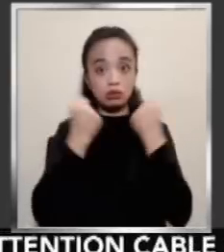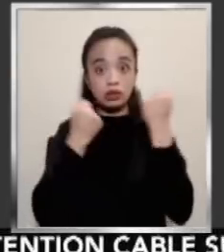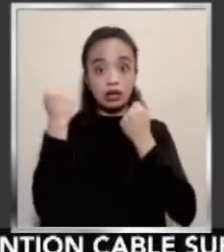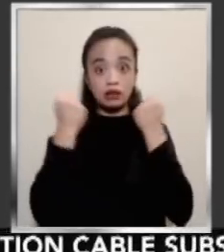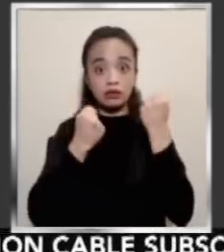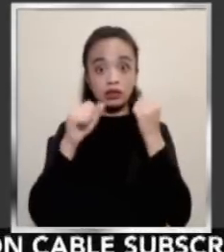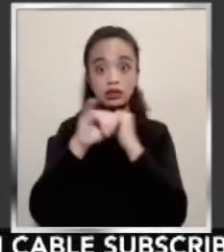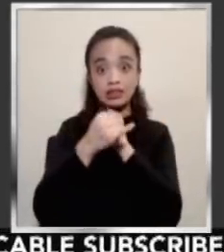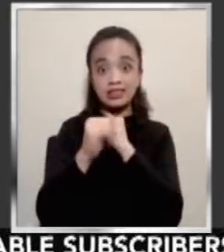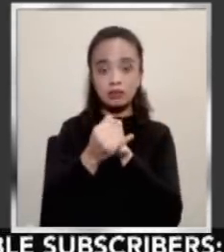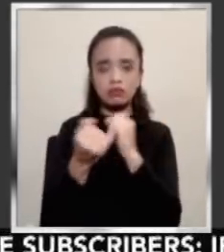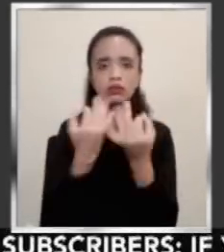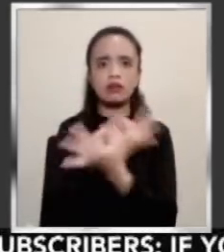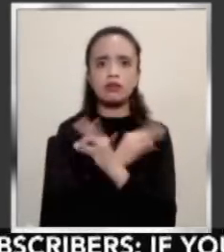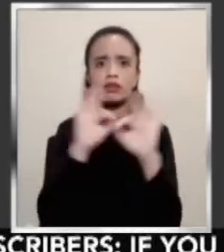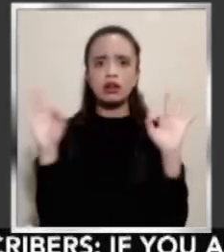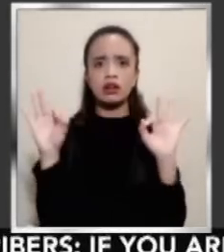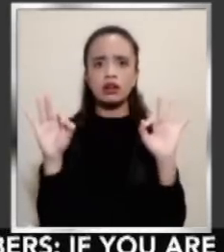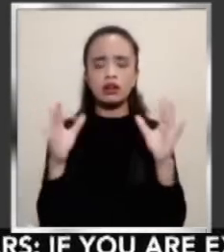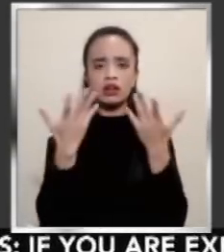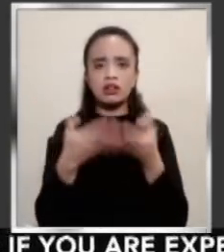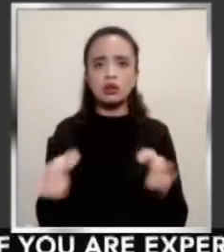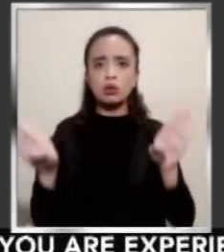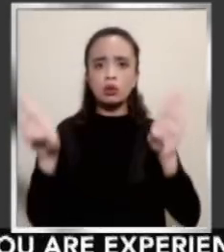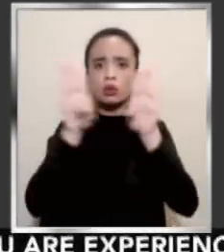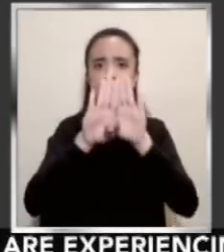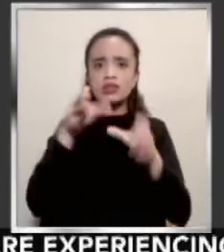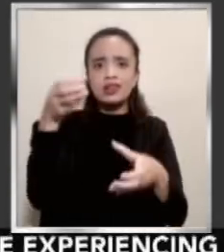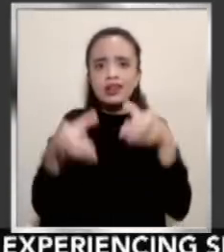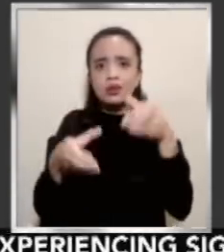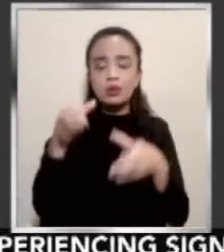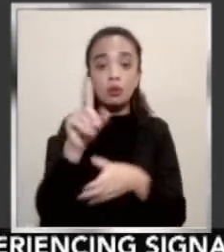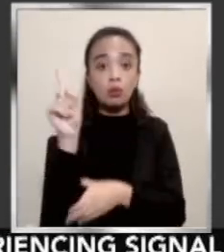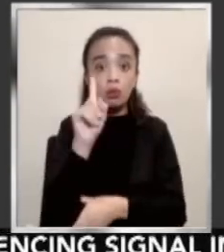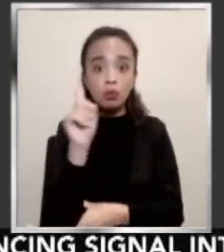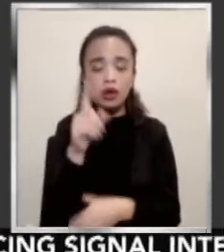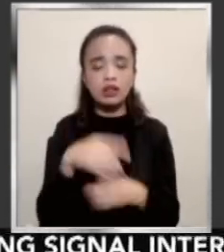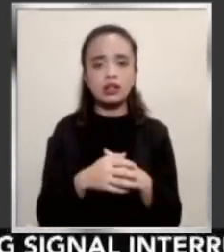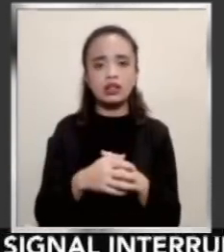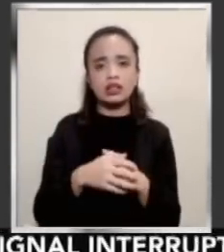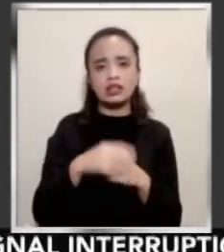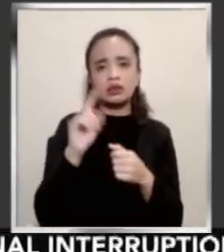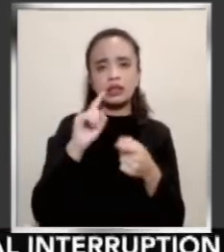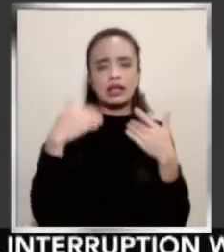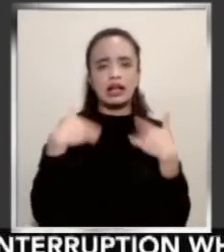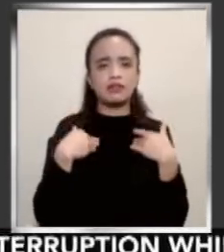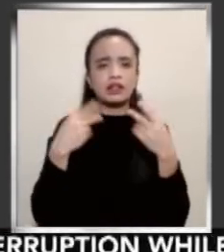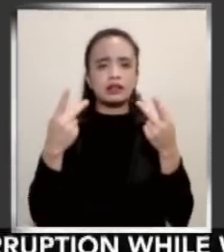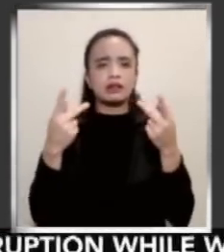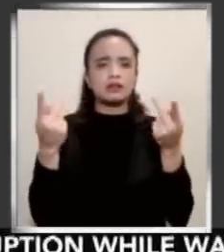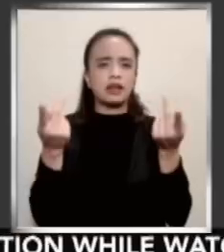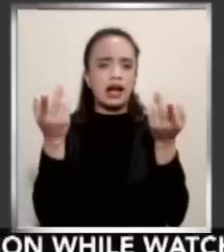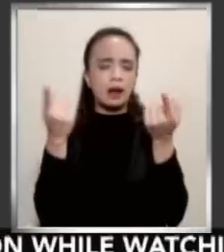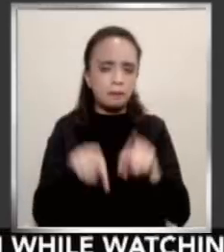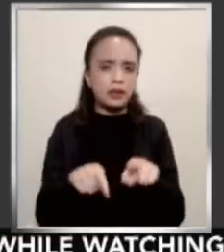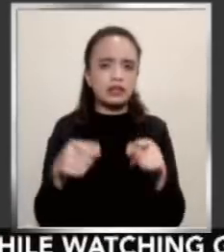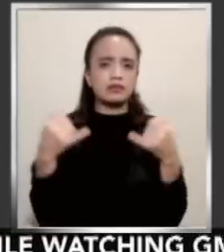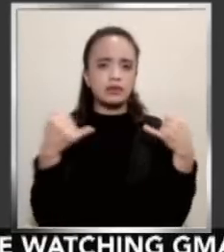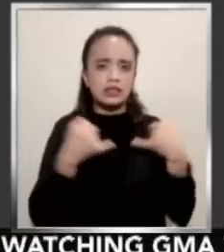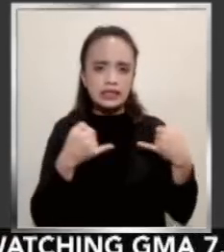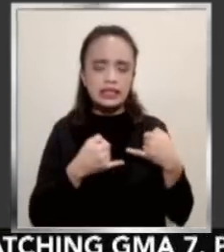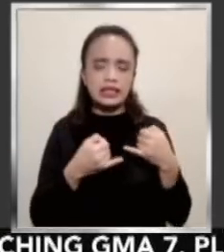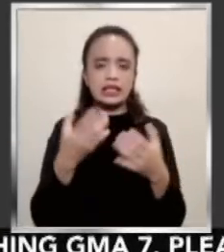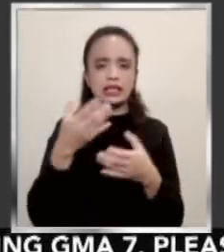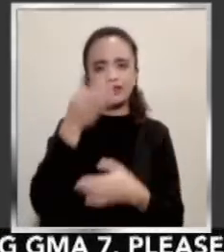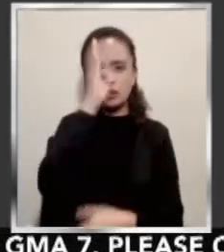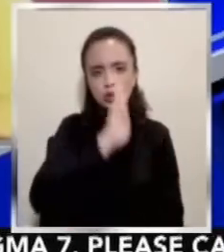na basura na ang mga kasong reckless imprudence resulting in multiple physical injuries and damage to property na naisampa sa mga